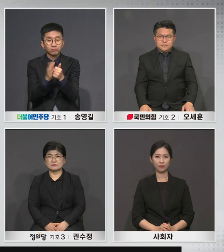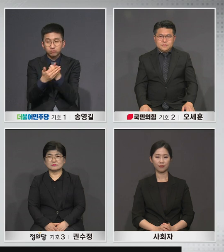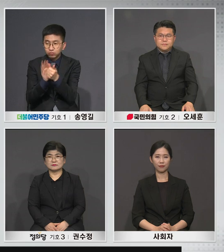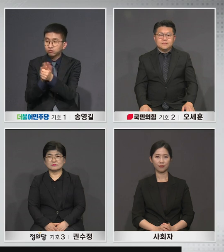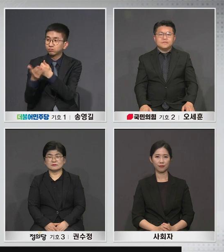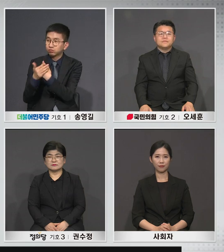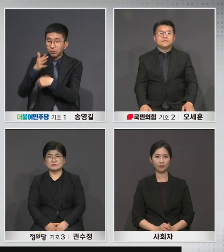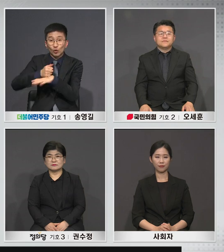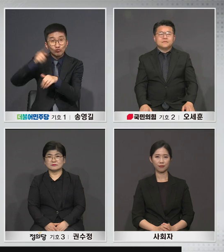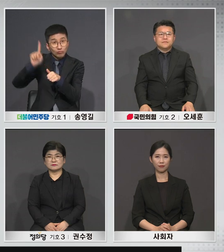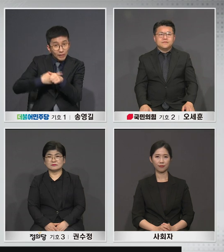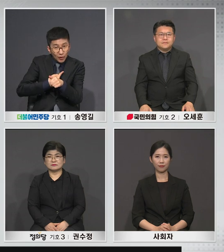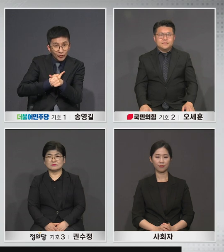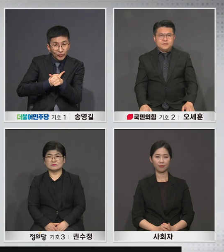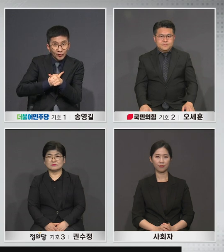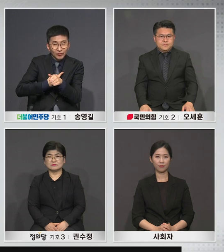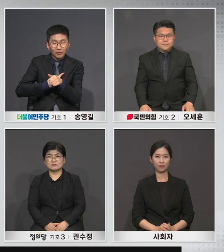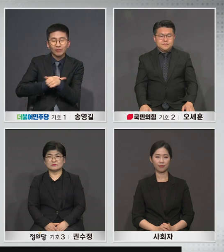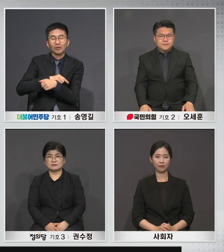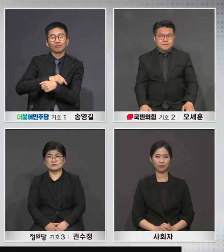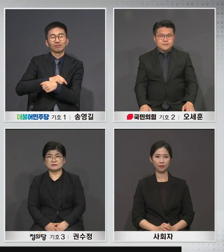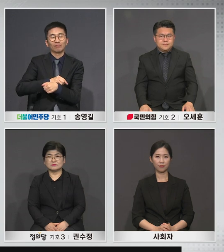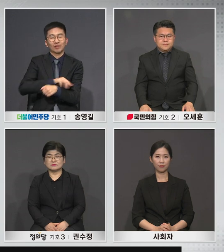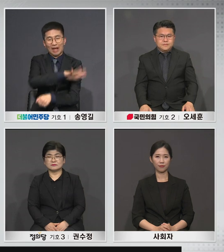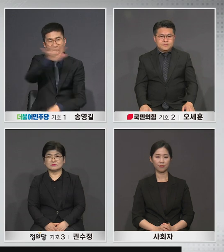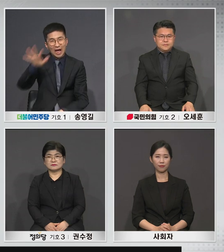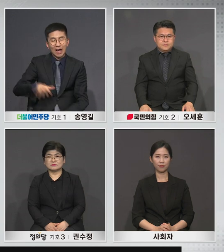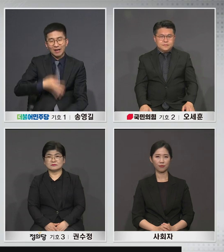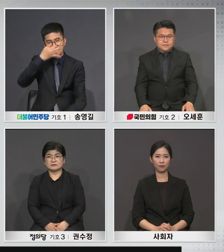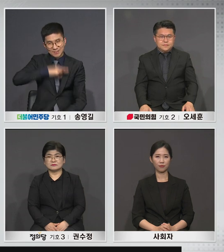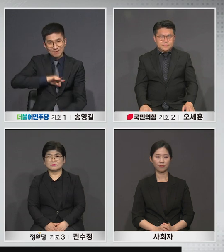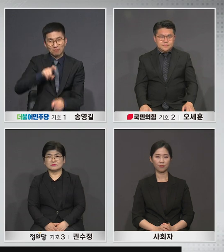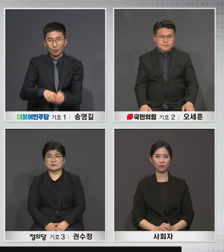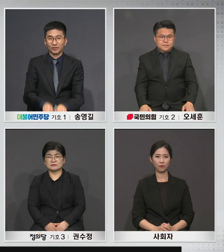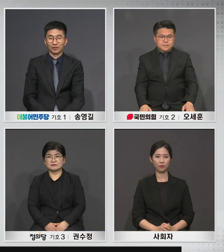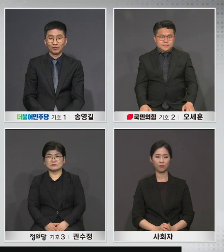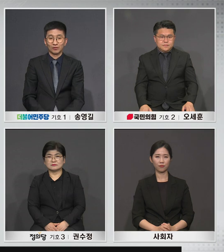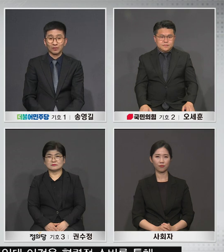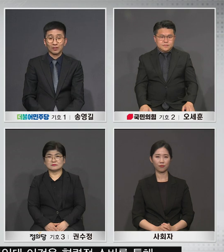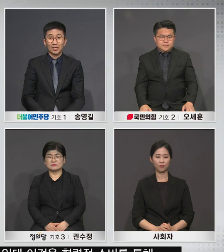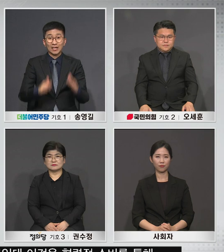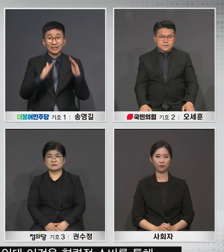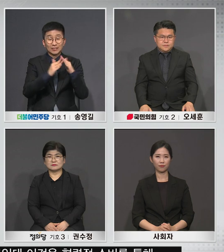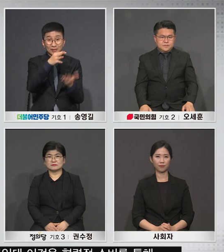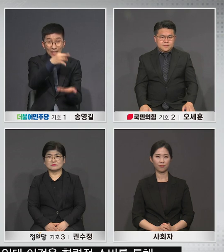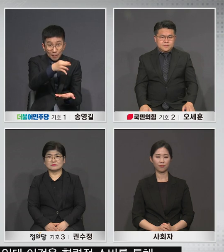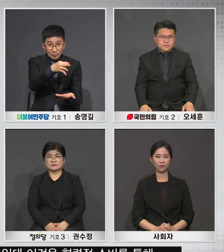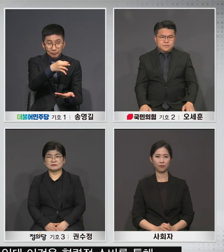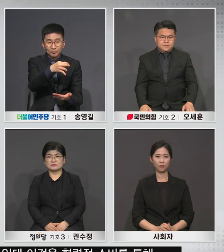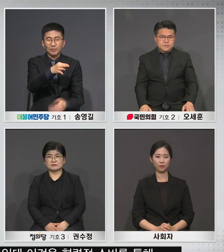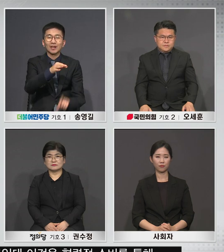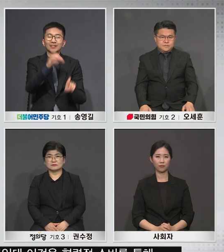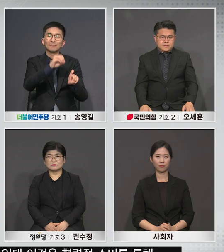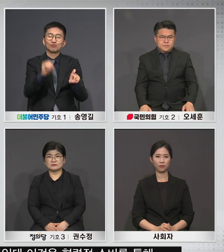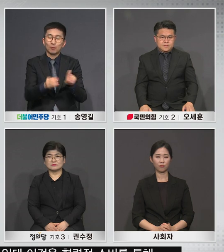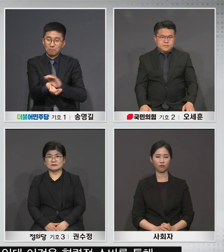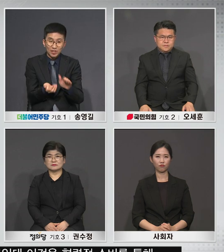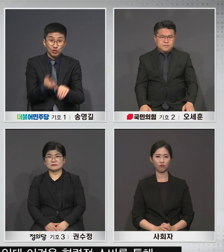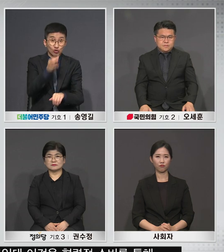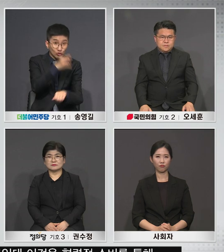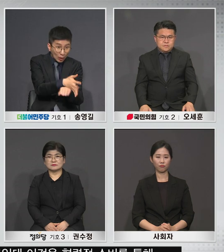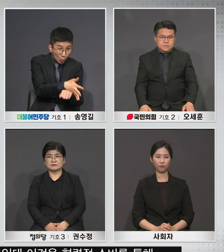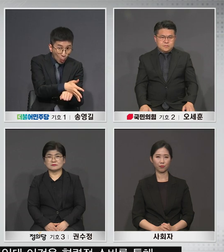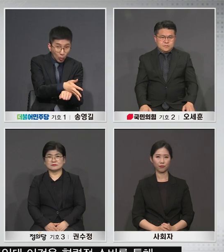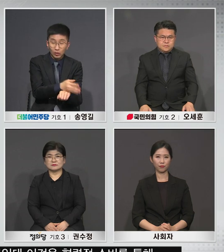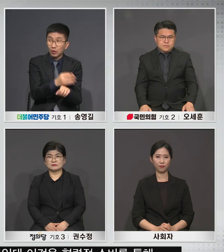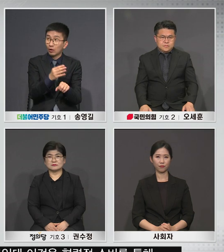창출하는 것입니다. 그리고 집값에 10%만 주고 확정 분양가로 있으면 집값이 오르더라도 걱정이 없잖아요. 그렇지 않습니까?